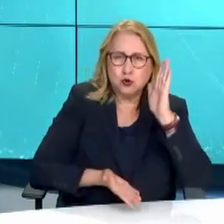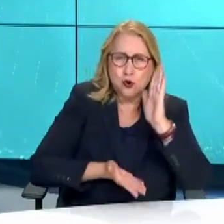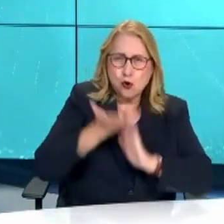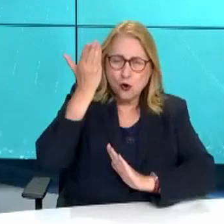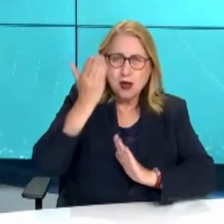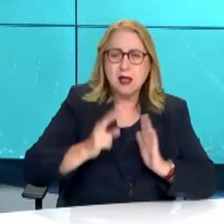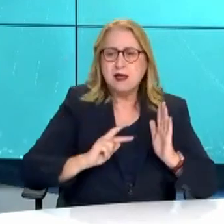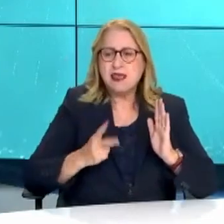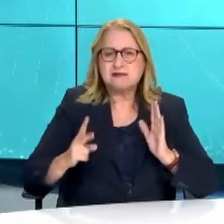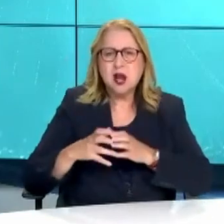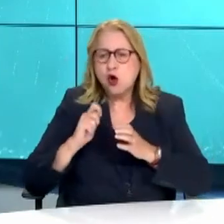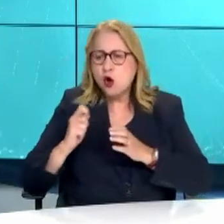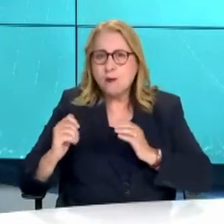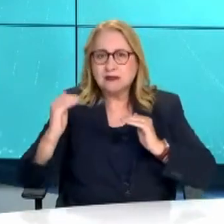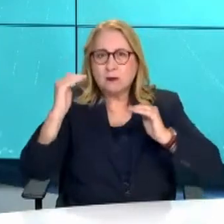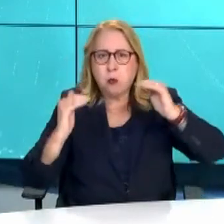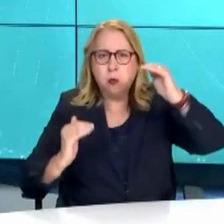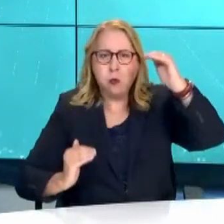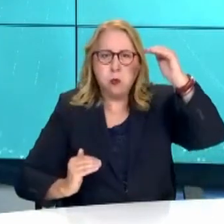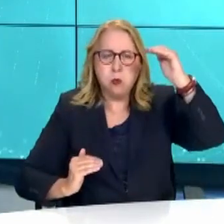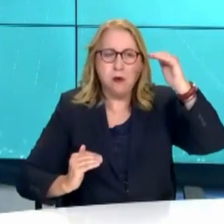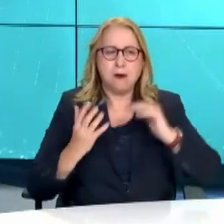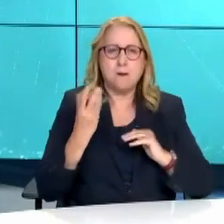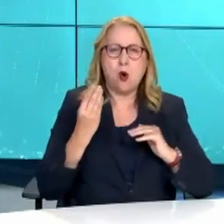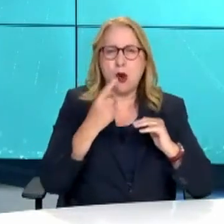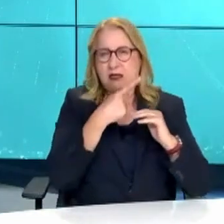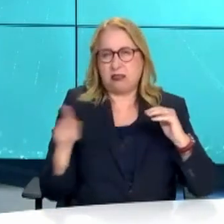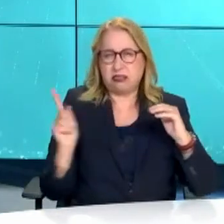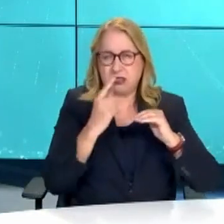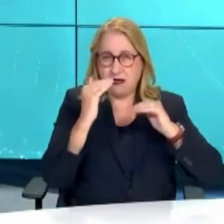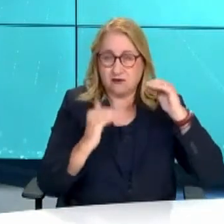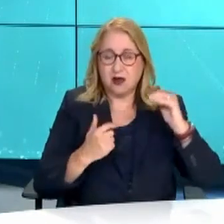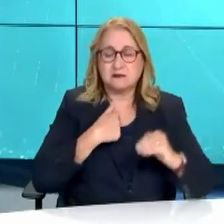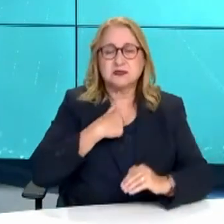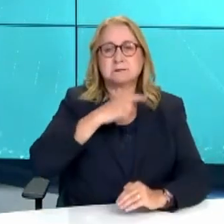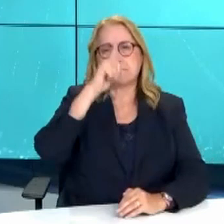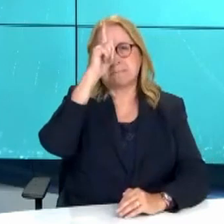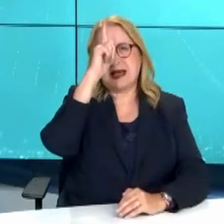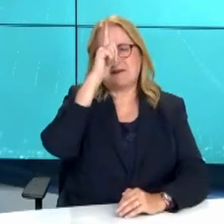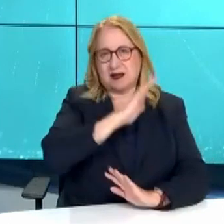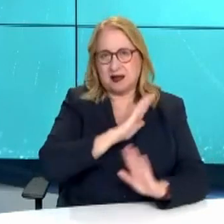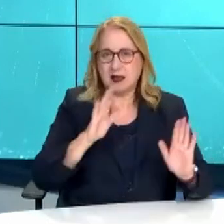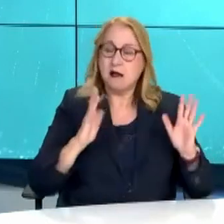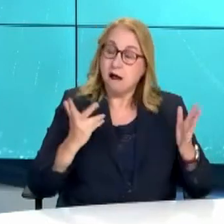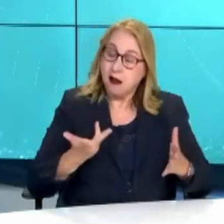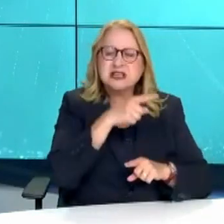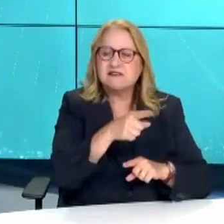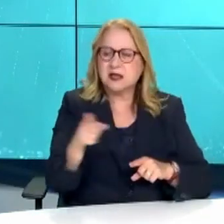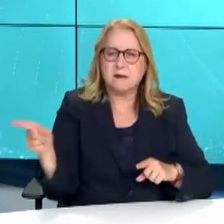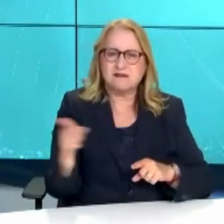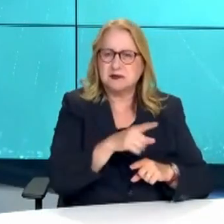κύριους πολιτικούς της αντιπάλους. Είμαστε περήφανοι, αλλά είμαστε και ευγνώμονες στον ελληνικό λαό για την επιλογή